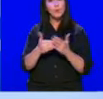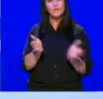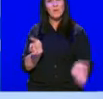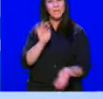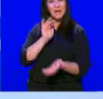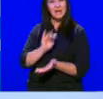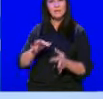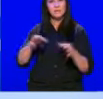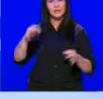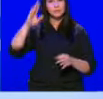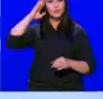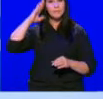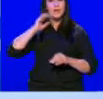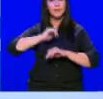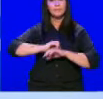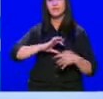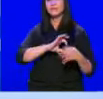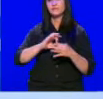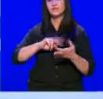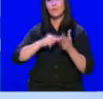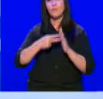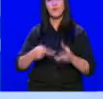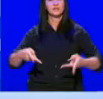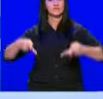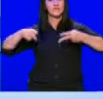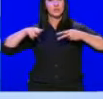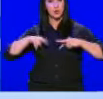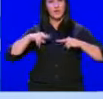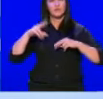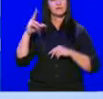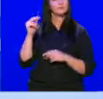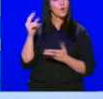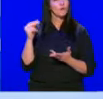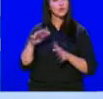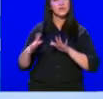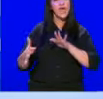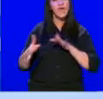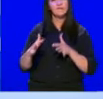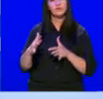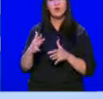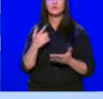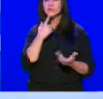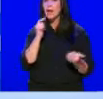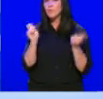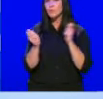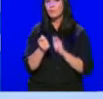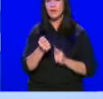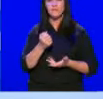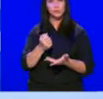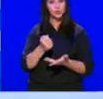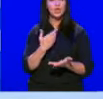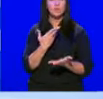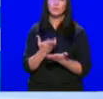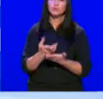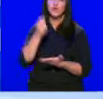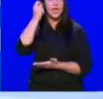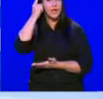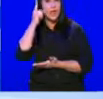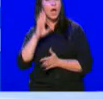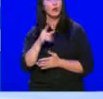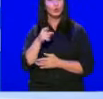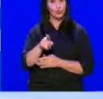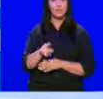от служебния кабинет, свързани с плана за възстановяване. Говори се евентуално за някакви промени в бюджета, предложения, идеи.